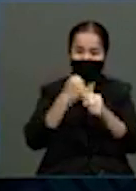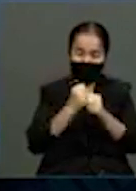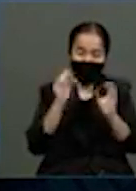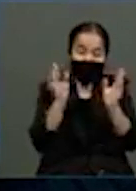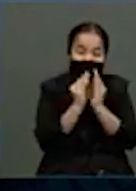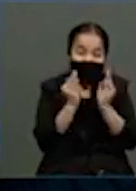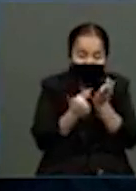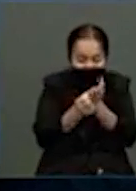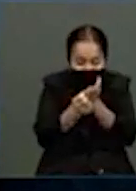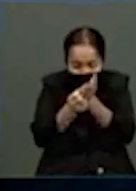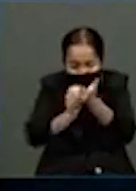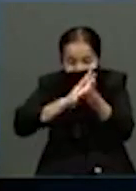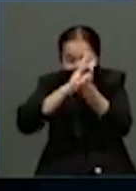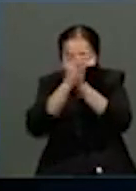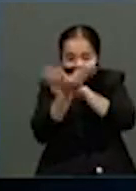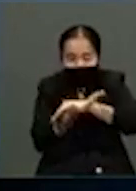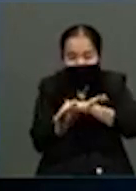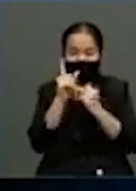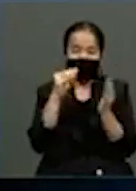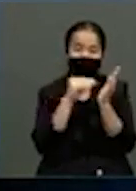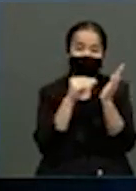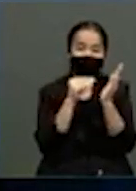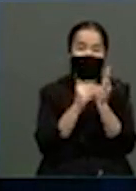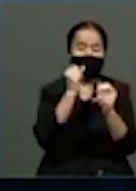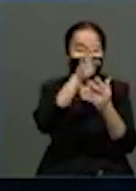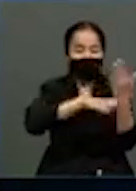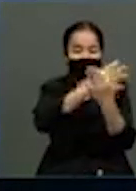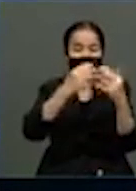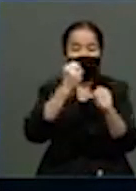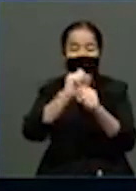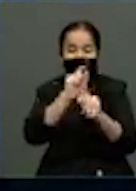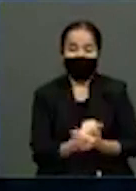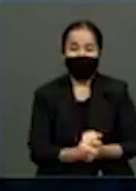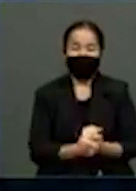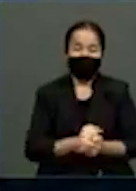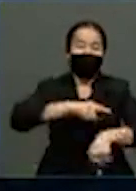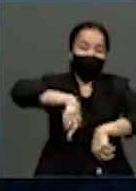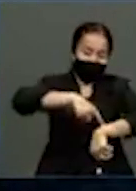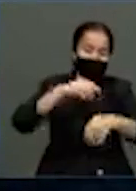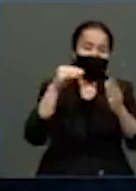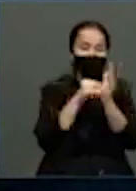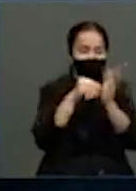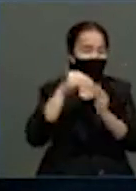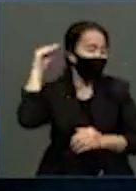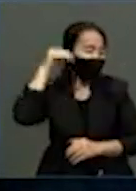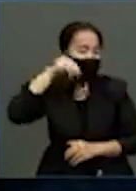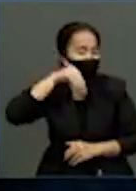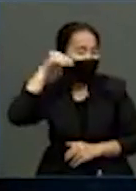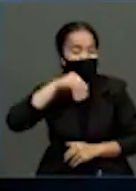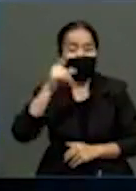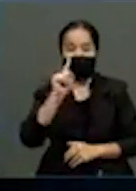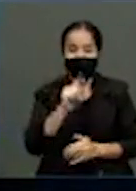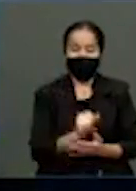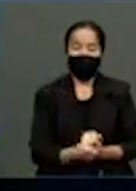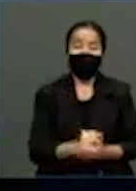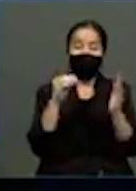แก้ไขสถานการณ์โควิด-19ของกรุงเทพและปริมณฑลใช้เวลาพอสมควรในกรุงเทพทุกๆวันเราก็จะคุยกันอย่างนี้นะครับเพราะว่